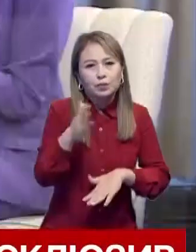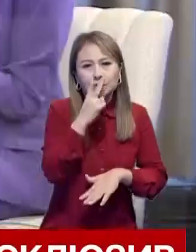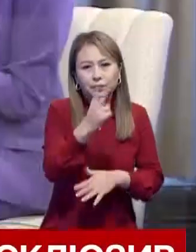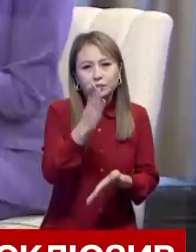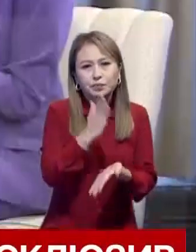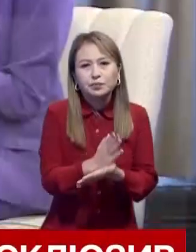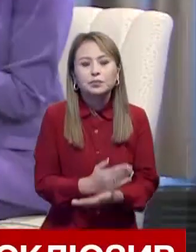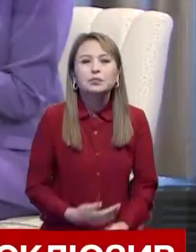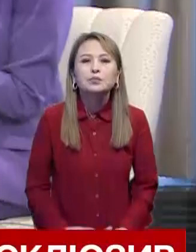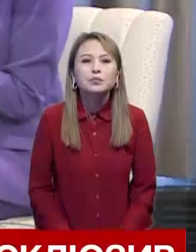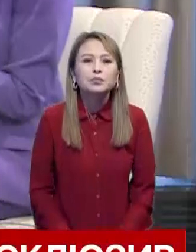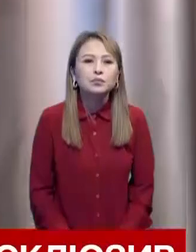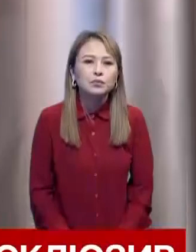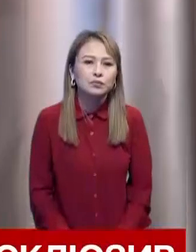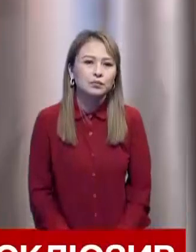көріп отыр деді.